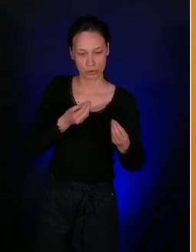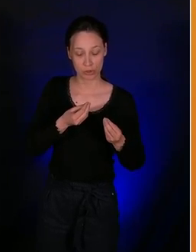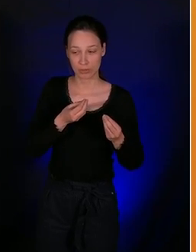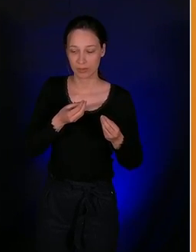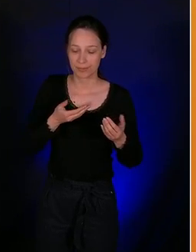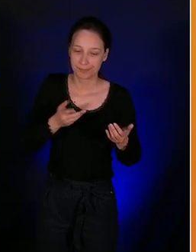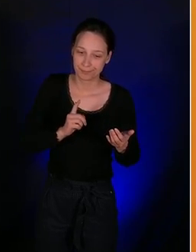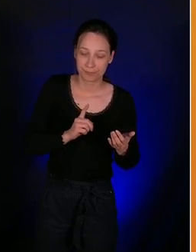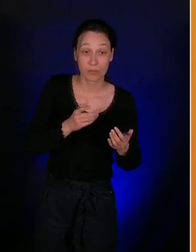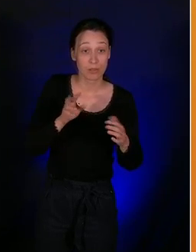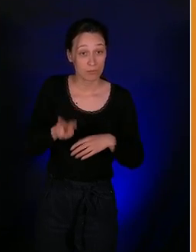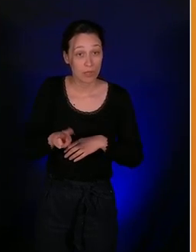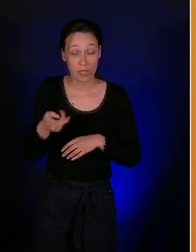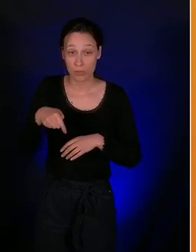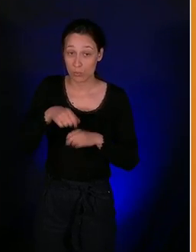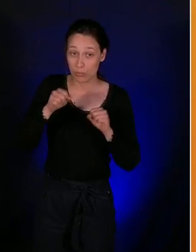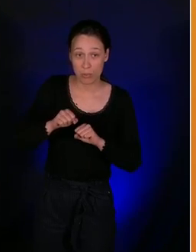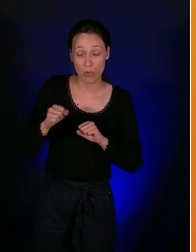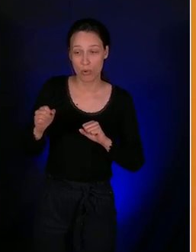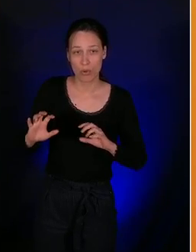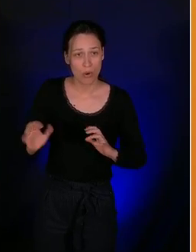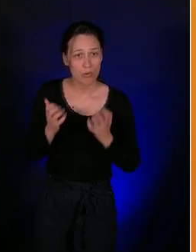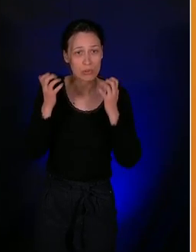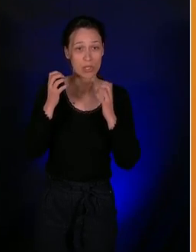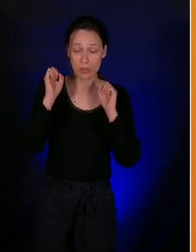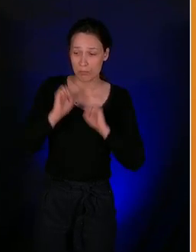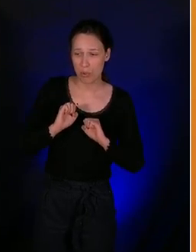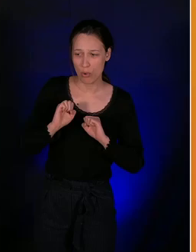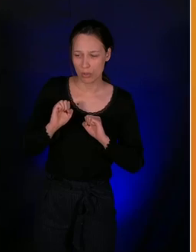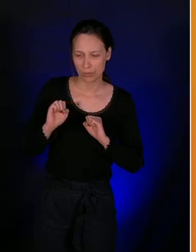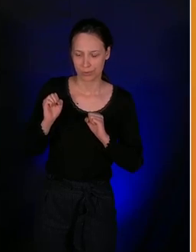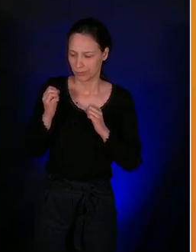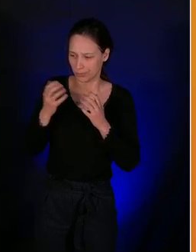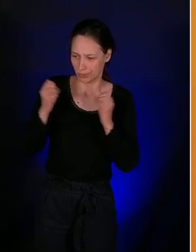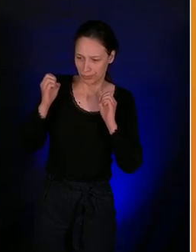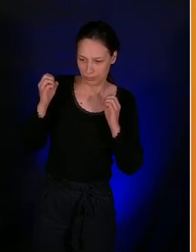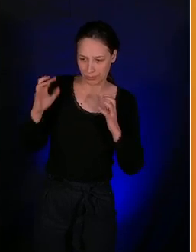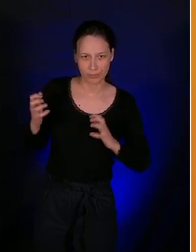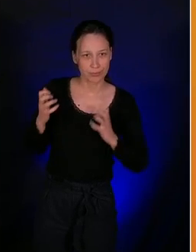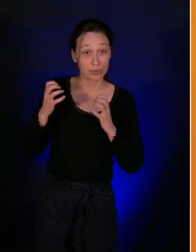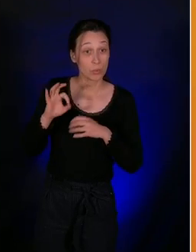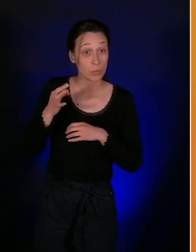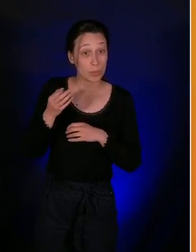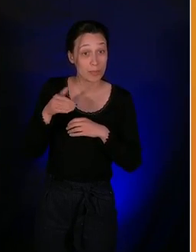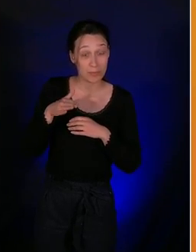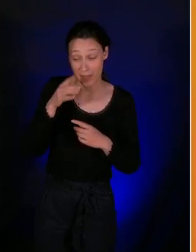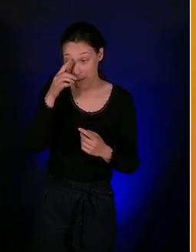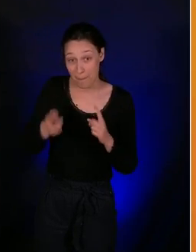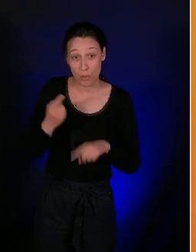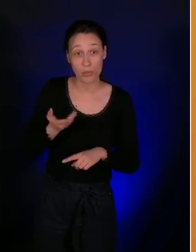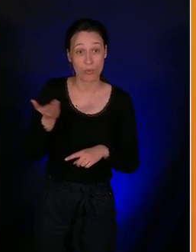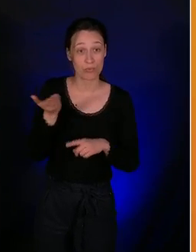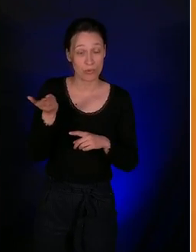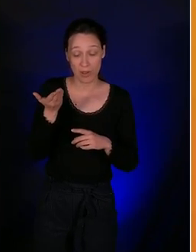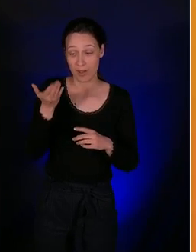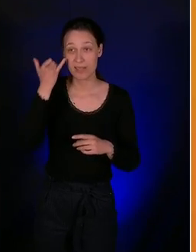on peut se fâcher, mais c'est pour ça que la CGT que je défends et envie de faire vivre est une CGT qui fait passer ses idéaux toujours en priorité